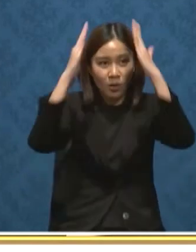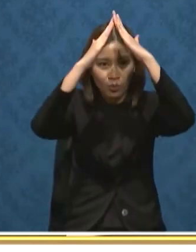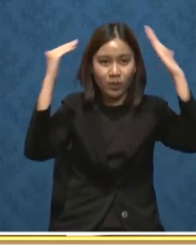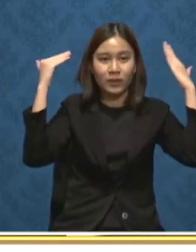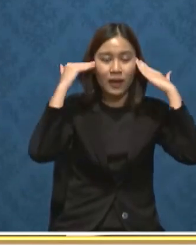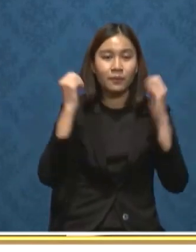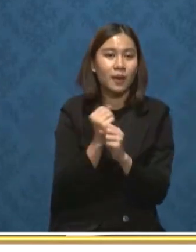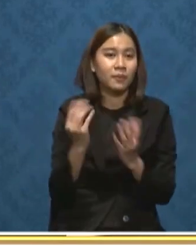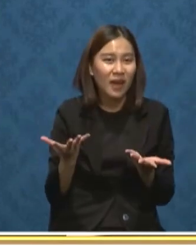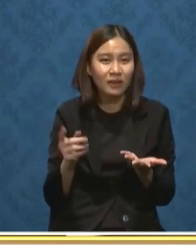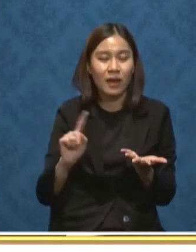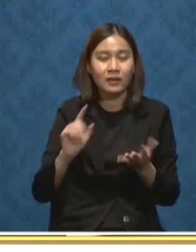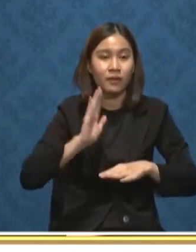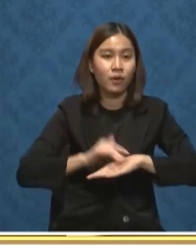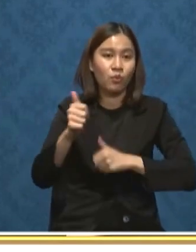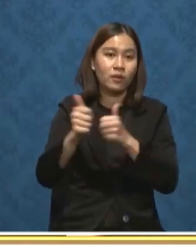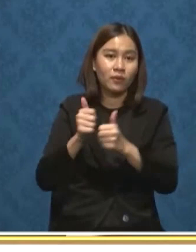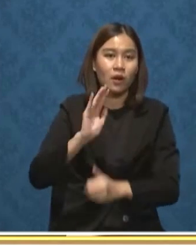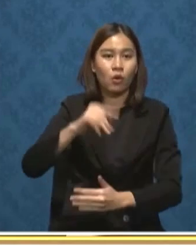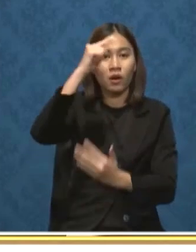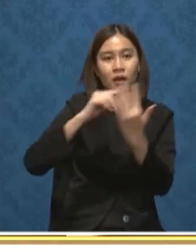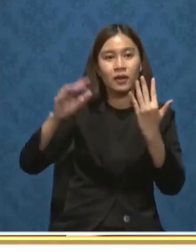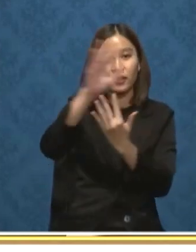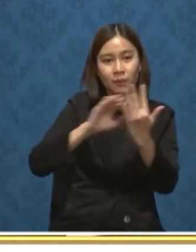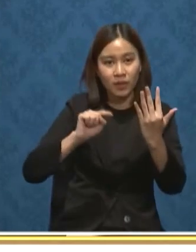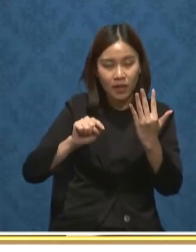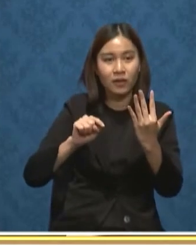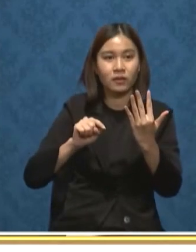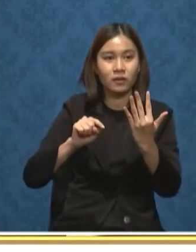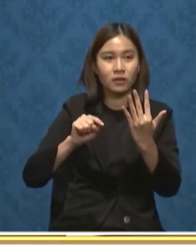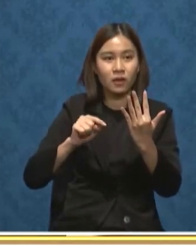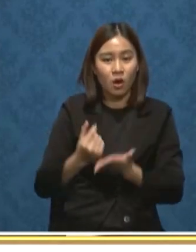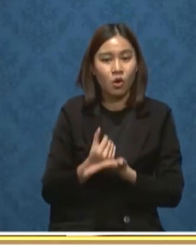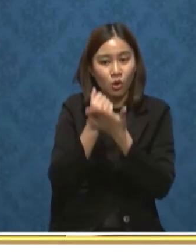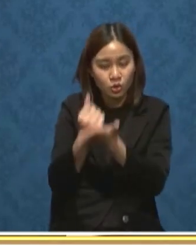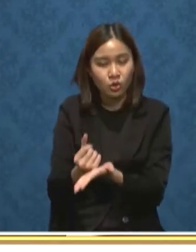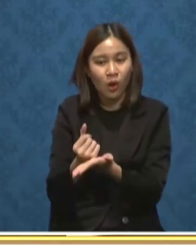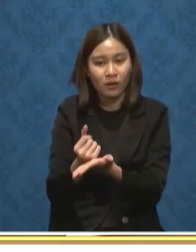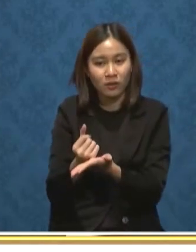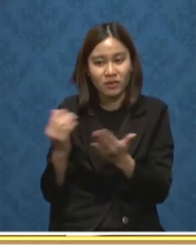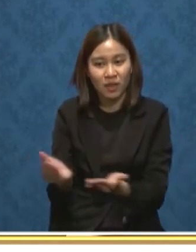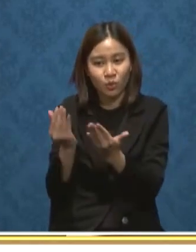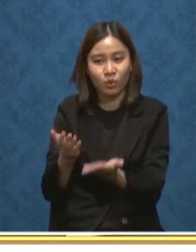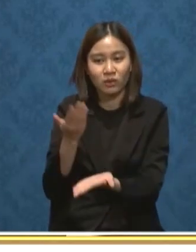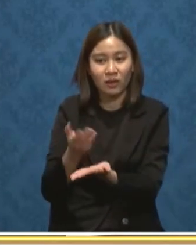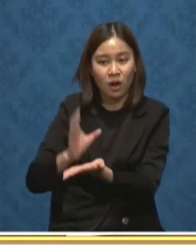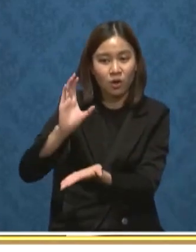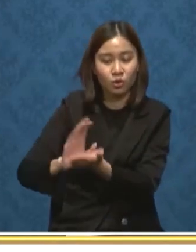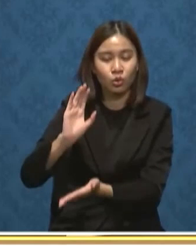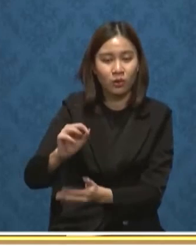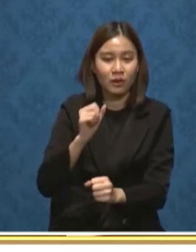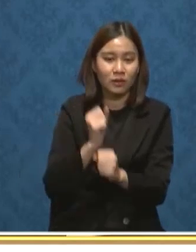นามยังไอะไรคือศัยภพในการแ่งขนของประเทศไย?คุณต้องการปลนเปอรในทุนถึงกับต้แรกกับศักยภ